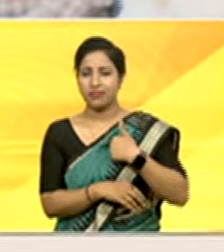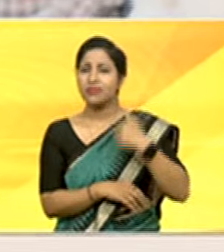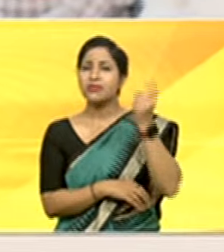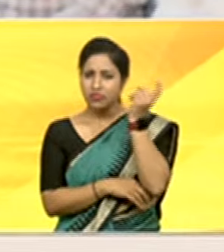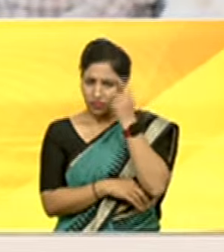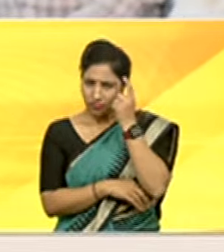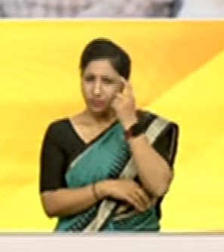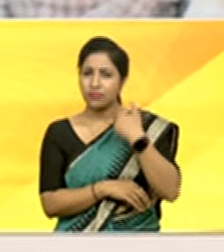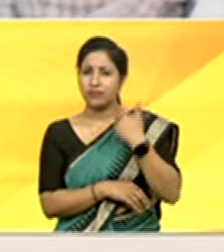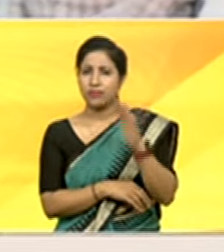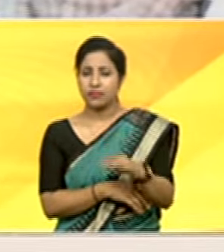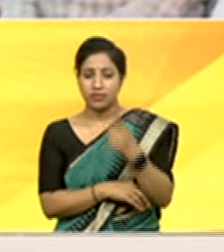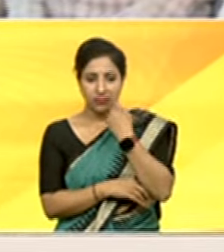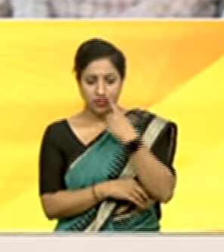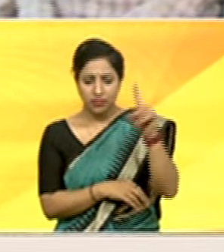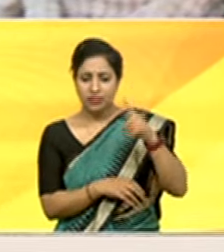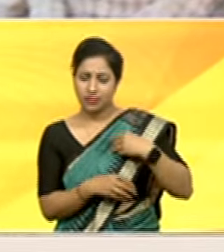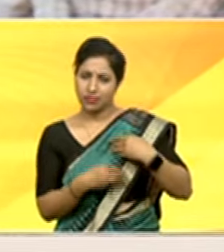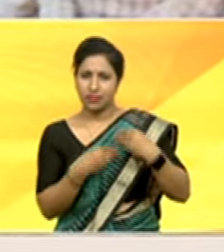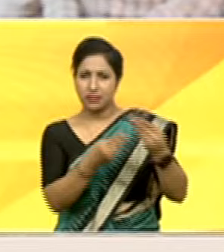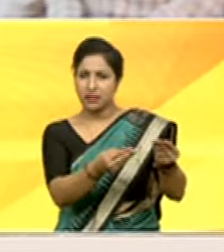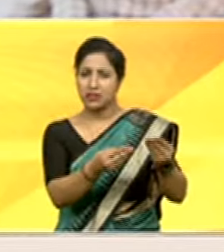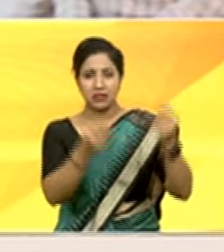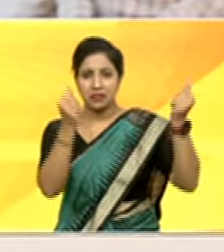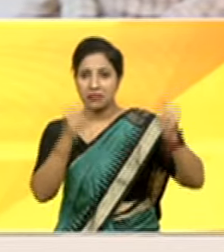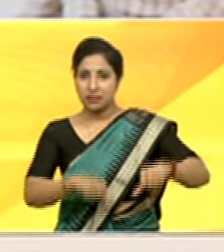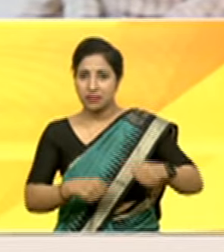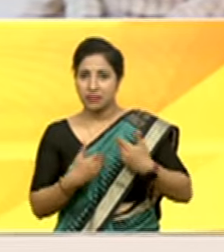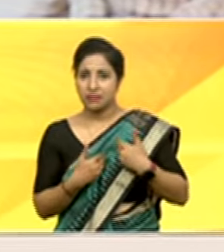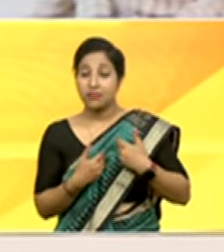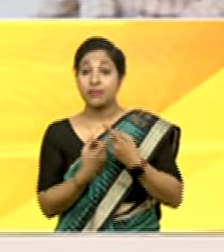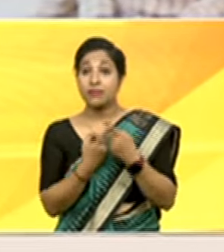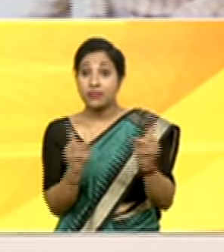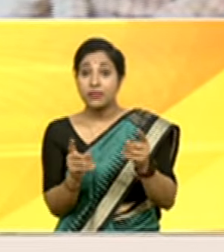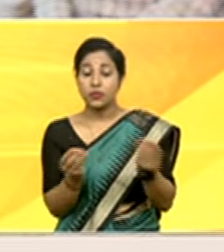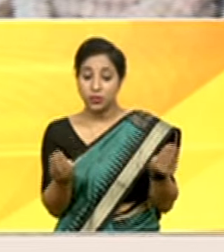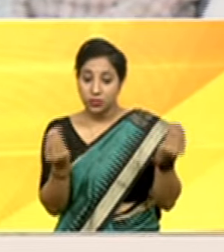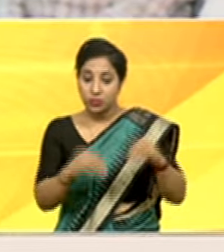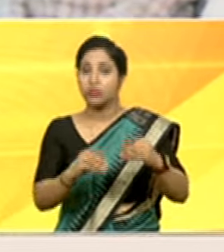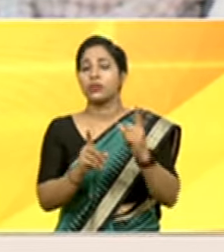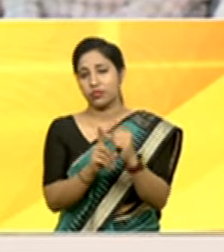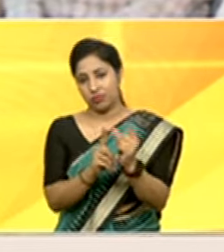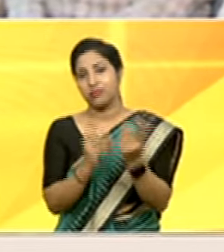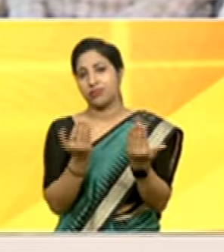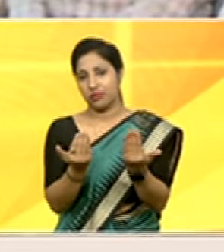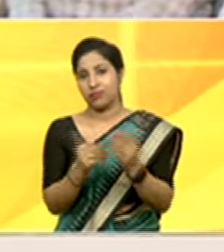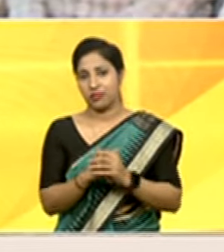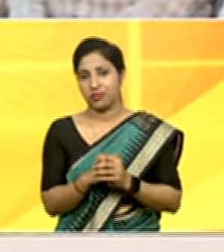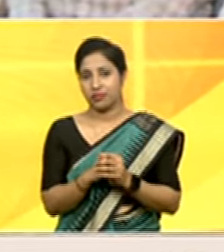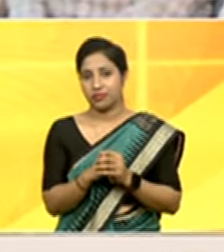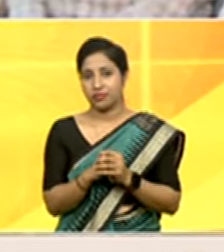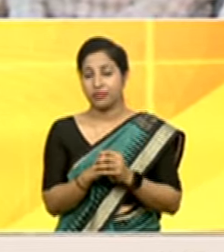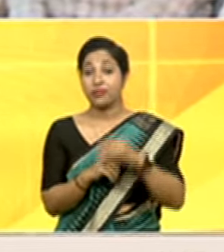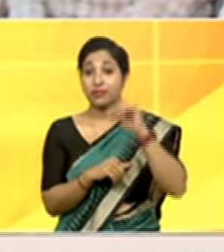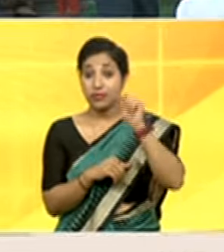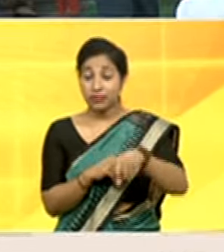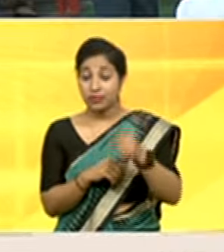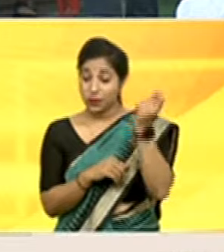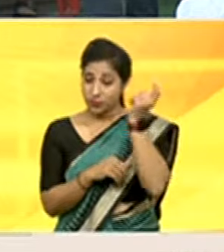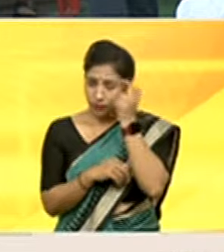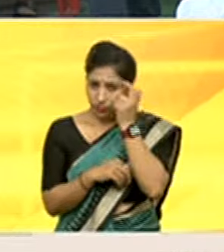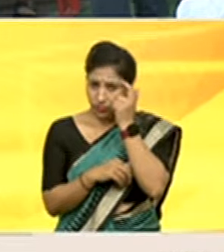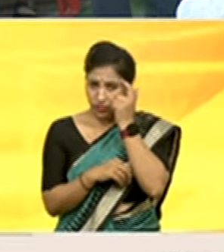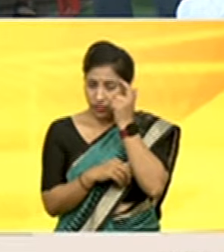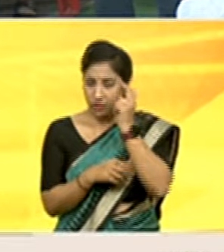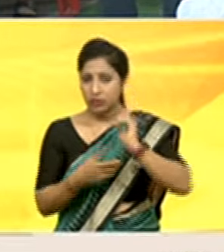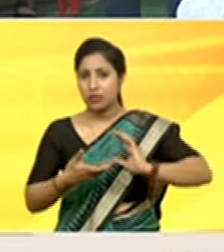हम मां को कुछ दे तो सकते नहीं लेकिन और कुछ कर सकते हैं क्या इसी सोच में